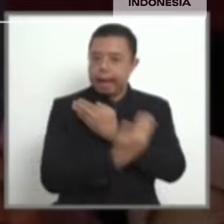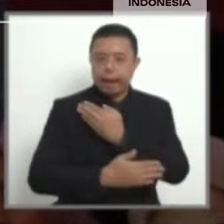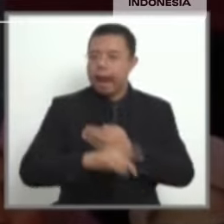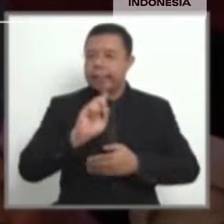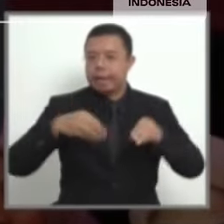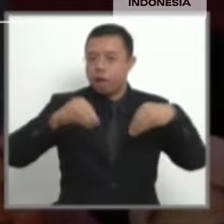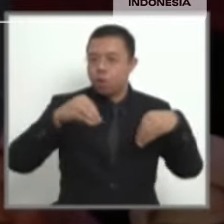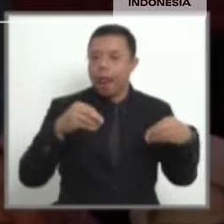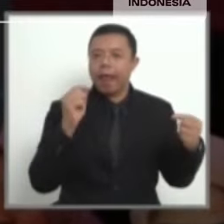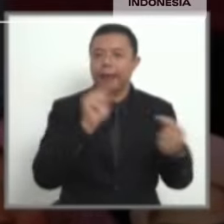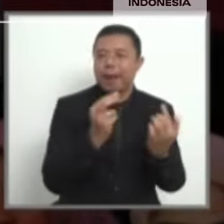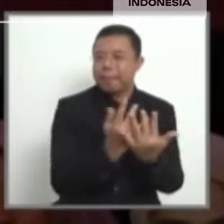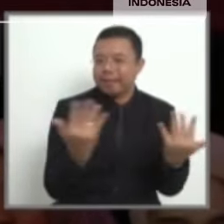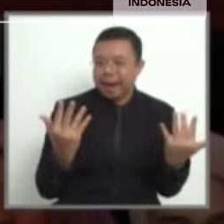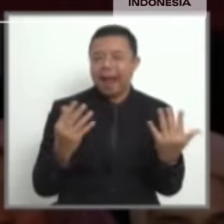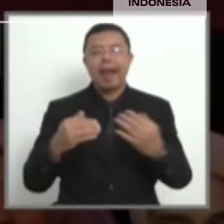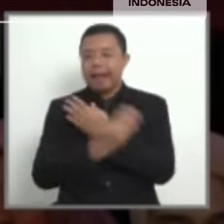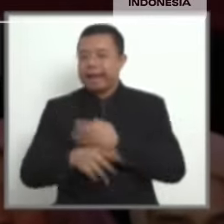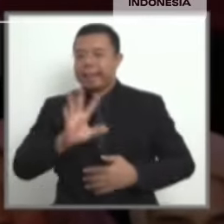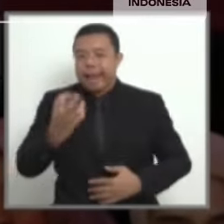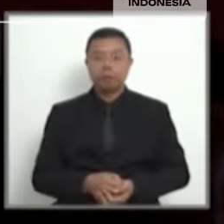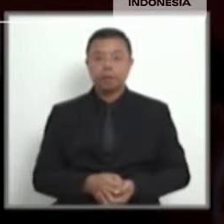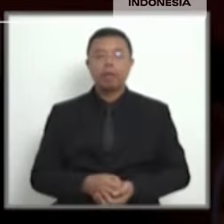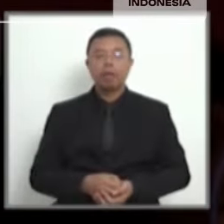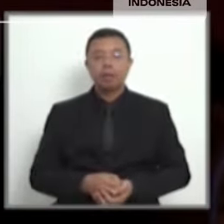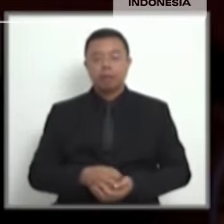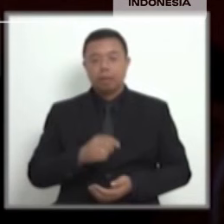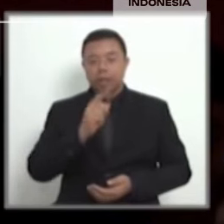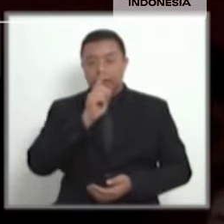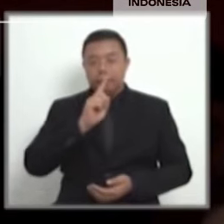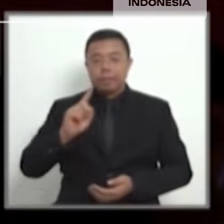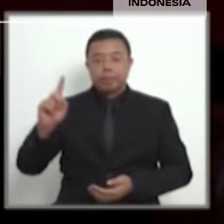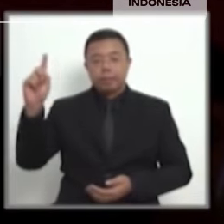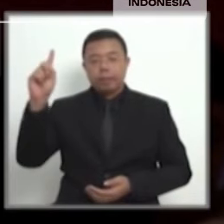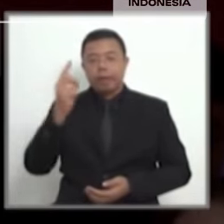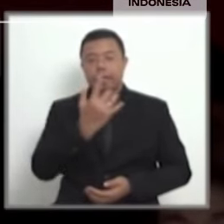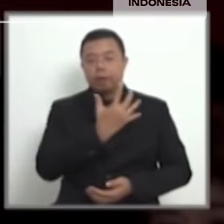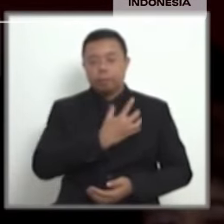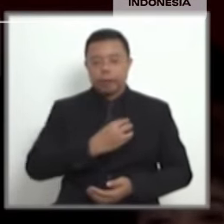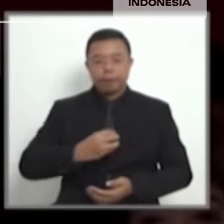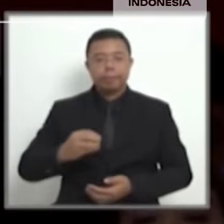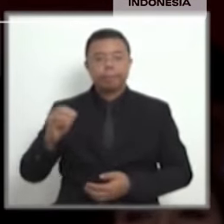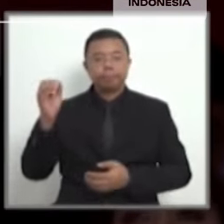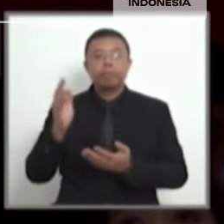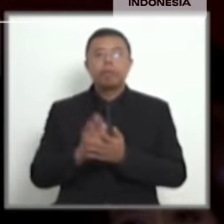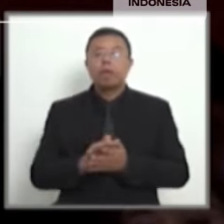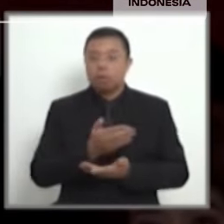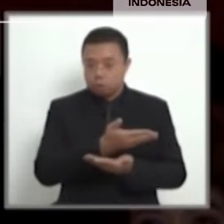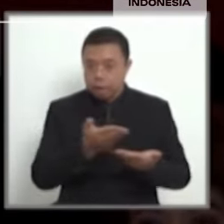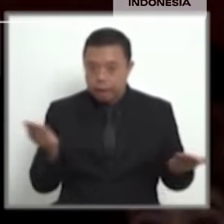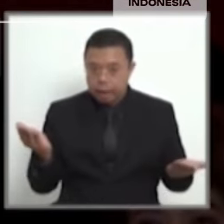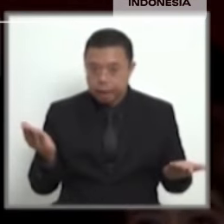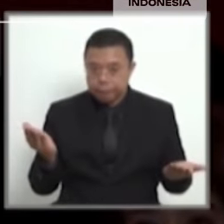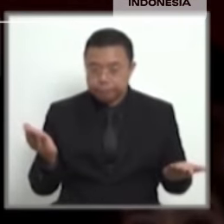KPU kepada masyarakat Prabowo pun menyatakan pada intinya semua capres-copres hanya menginginkan yang terbaik untuk rakyat